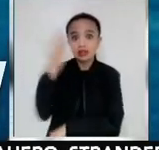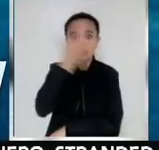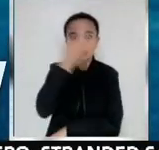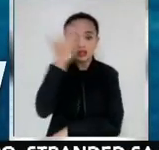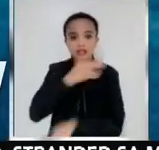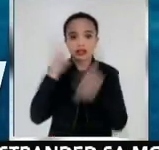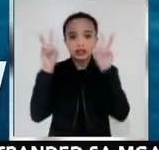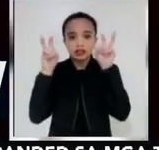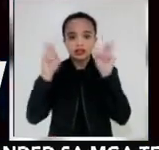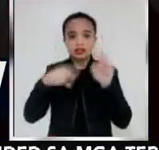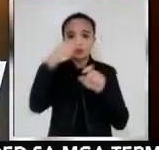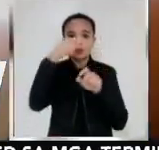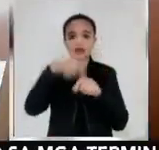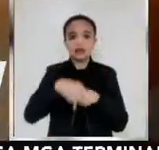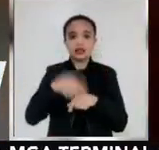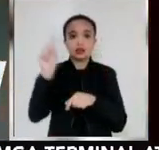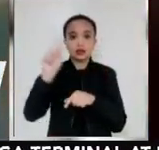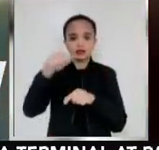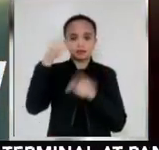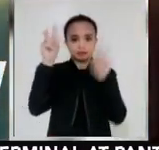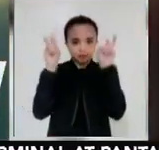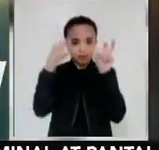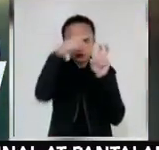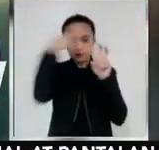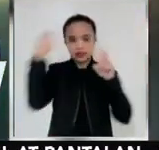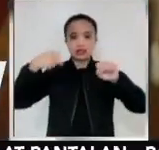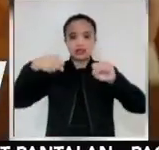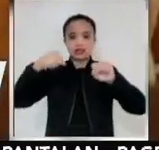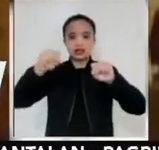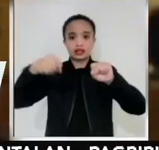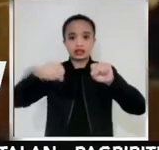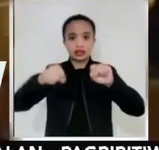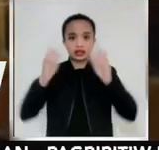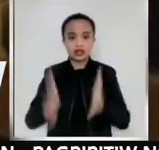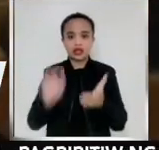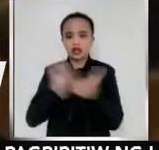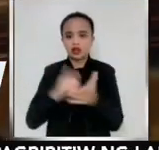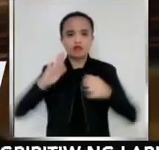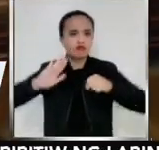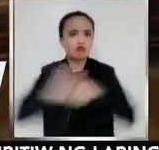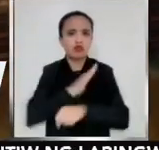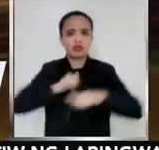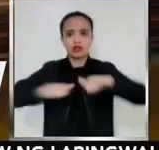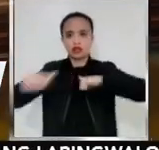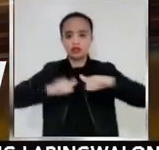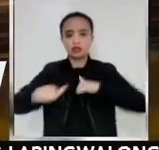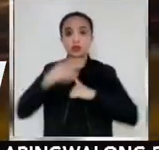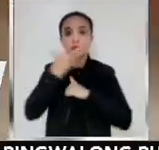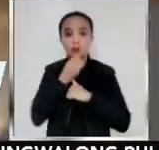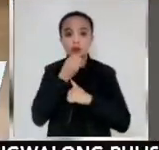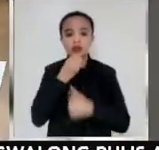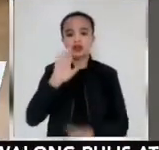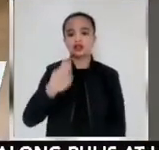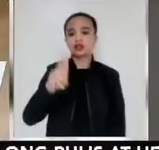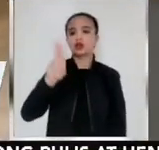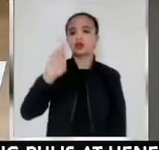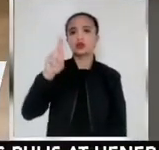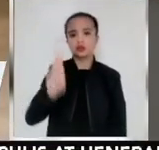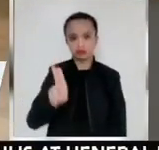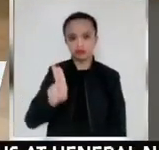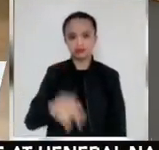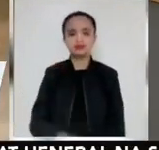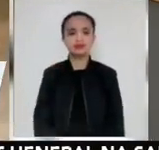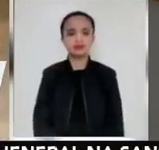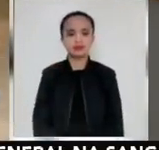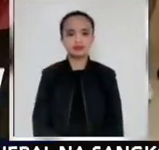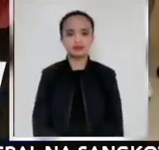Rider. Ito na raw ang pinaka-action-packed project ni Kapuso Action Prince, Ruru Madrid. Sinilip ng